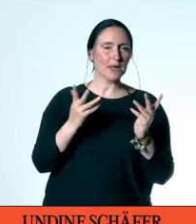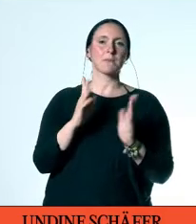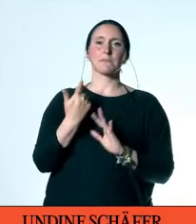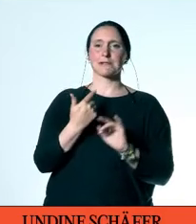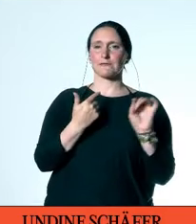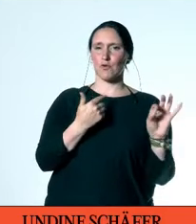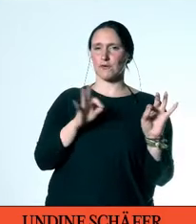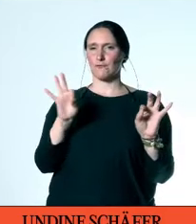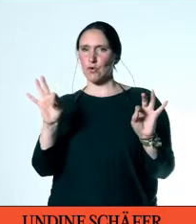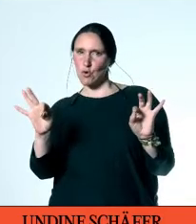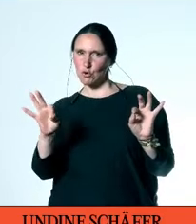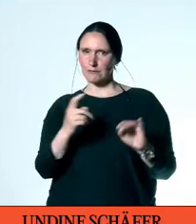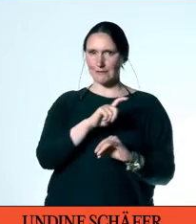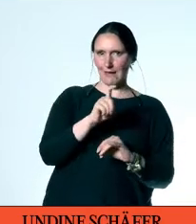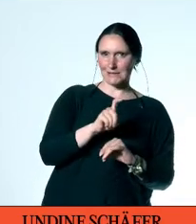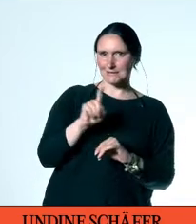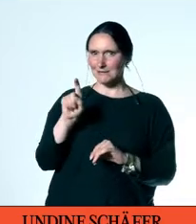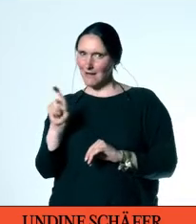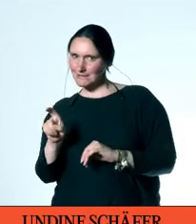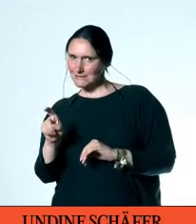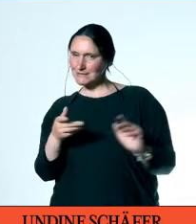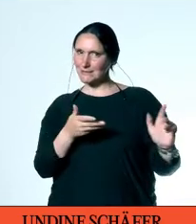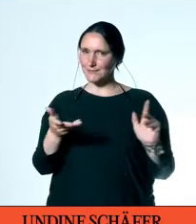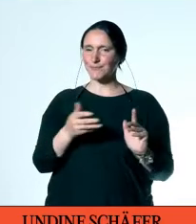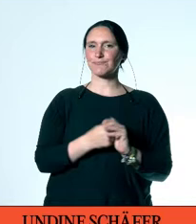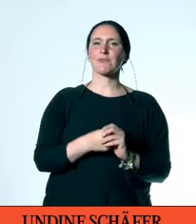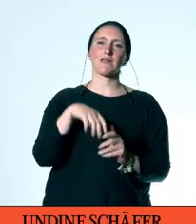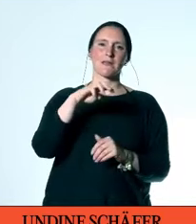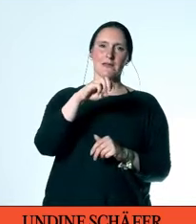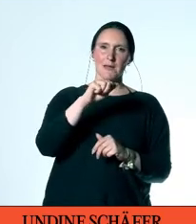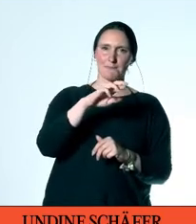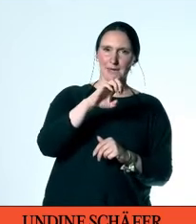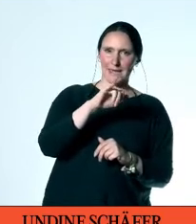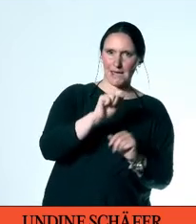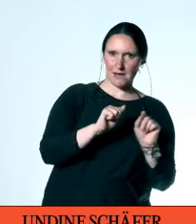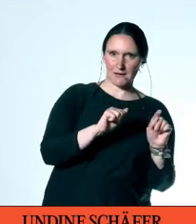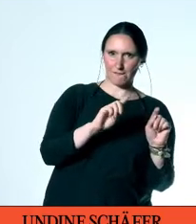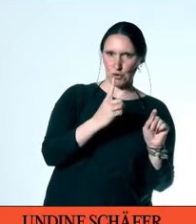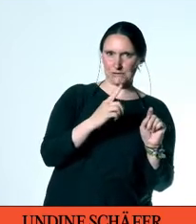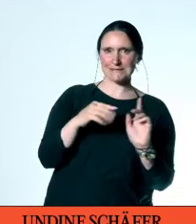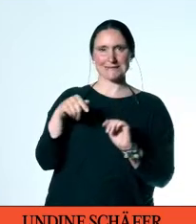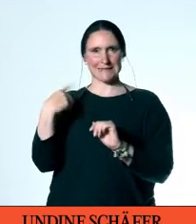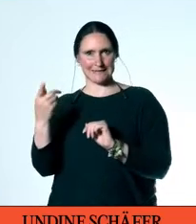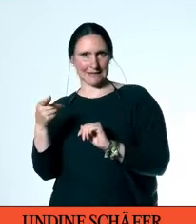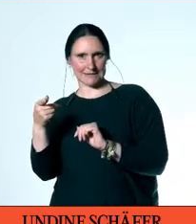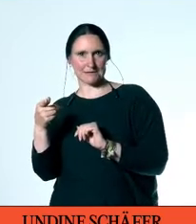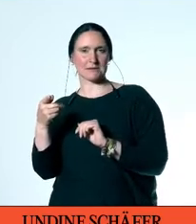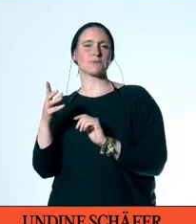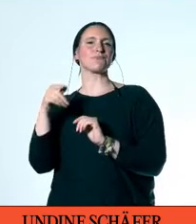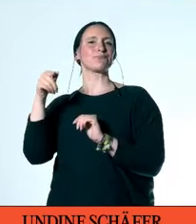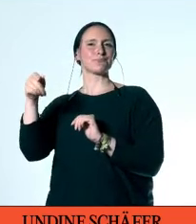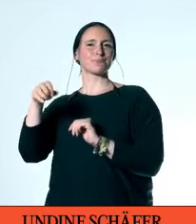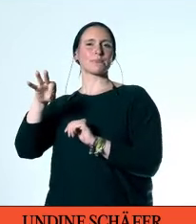ein Gespräch führen und ich frage zunächst einmal Marea und dann frage ich euch